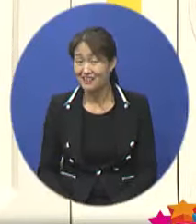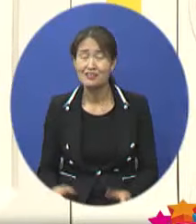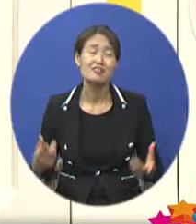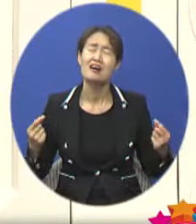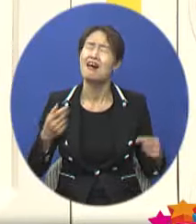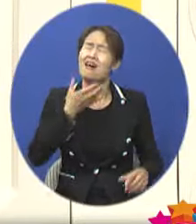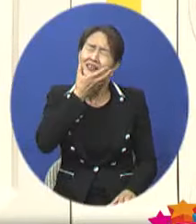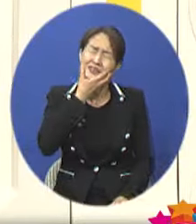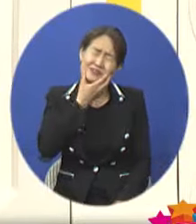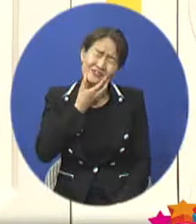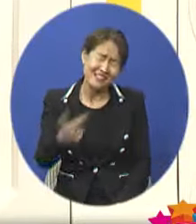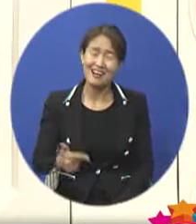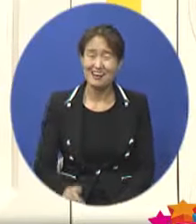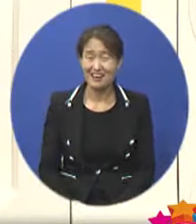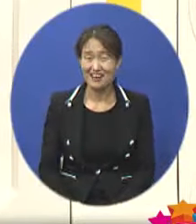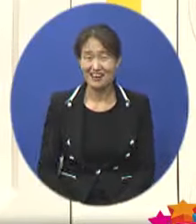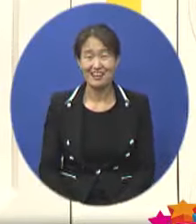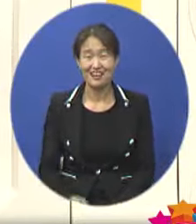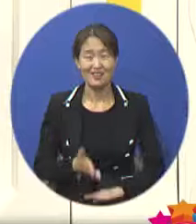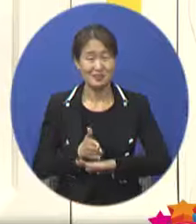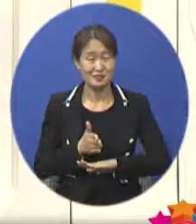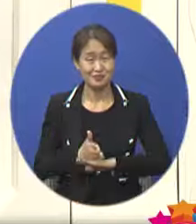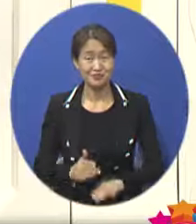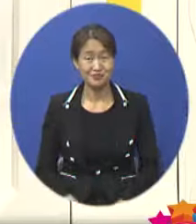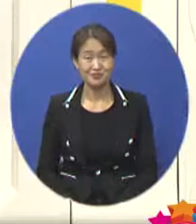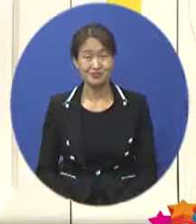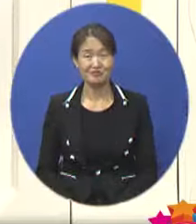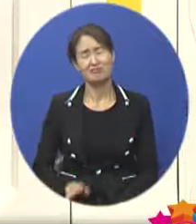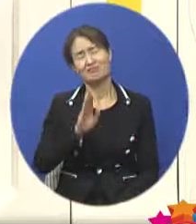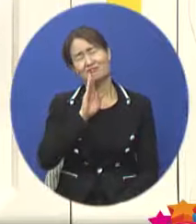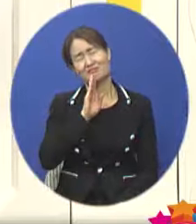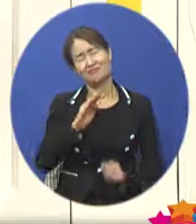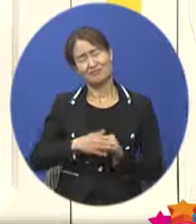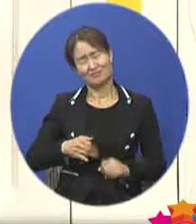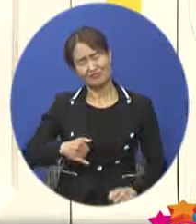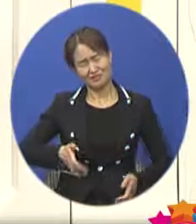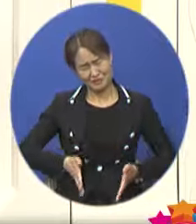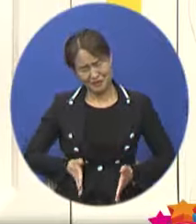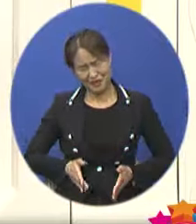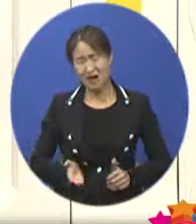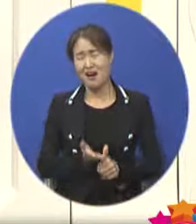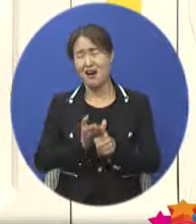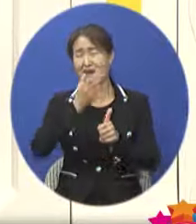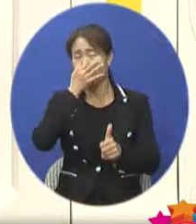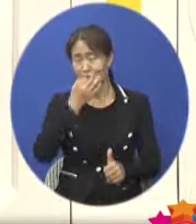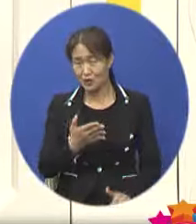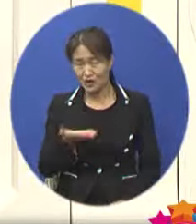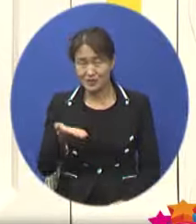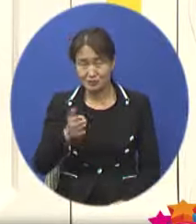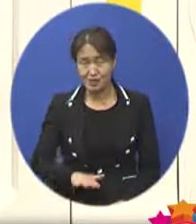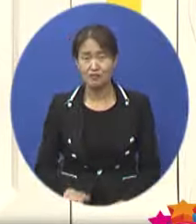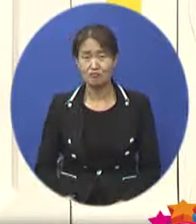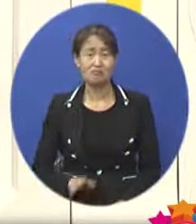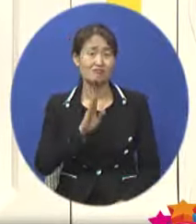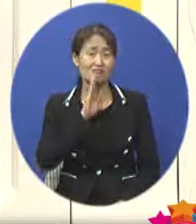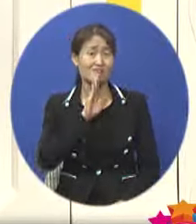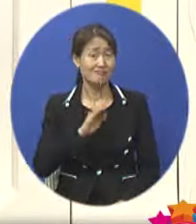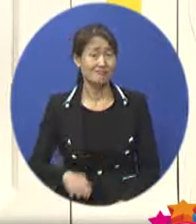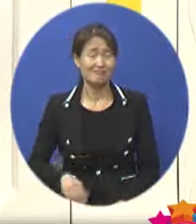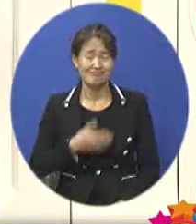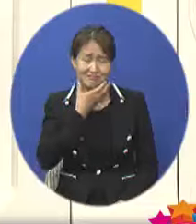참 행복해요. 고맙습니다. 진짜. 오, 진짜. 이러니까 자식 낳으면은 네. 키울 네. 때는 조금 힘들지만은 네. 정말